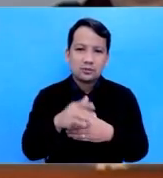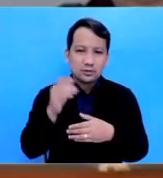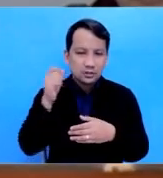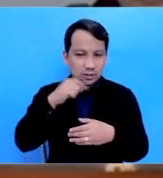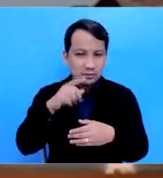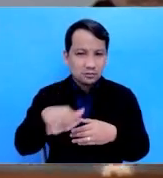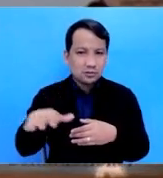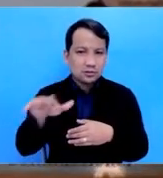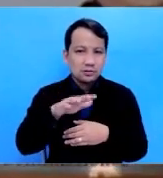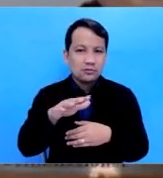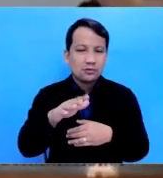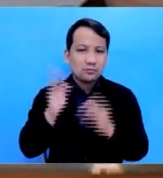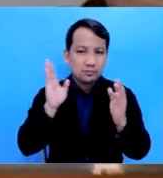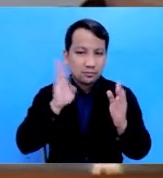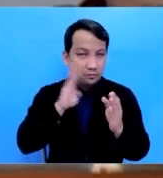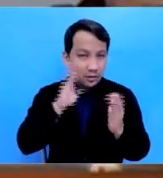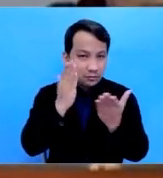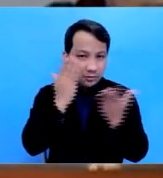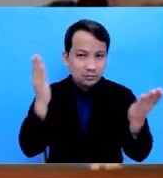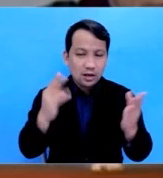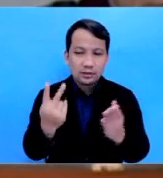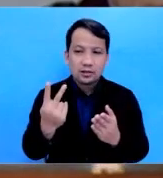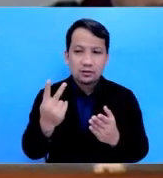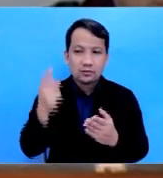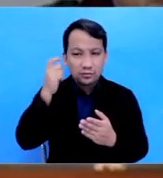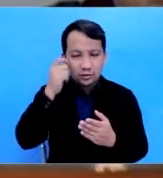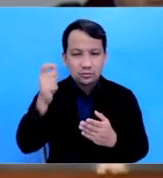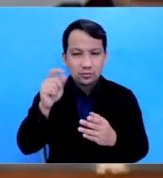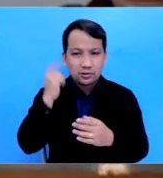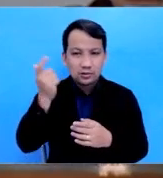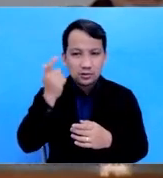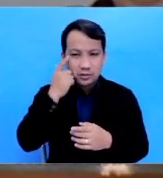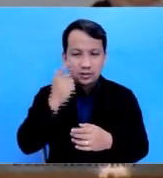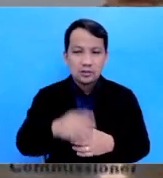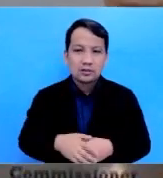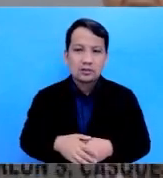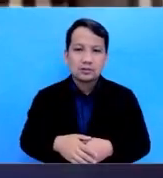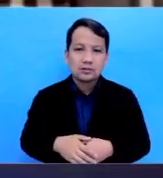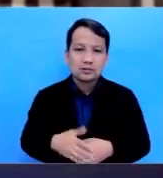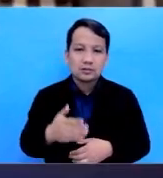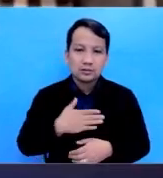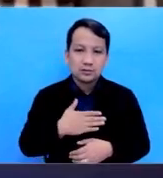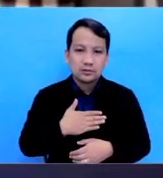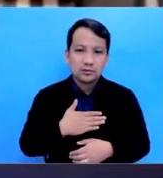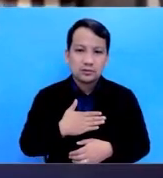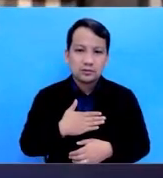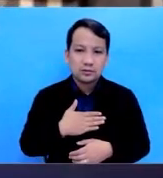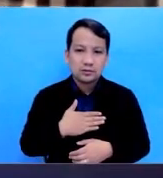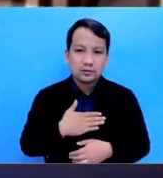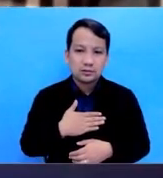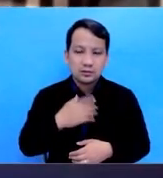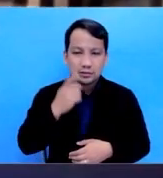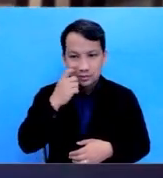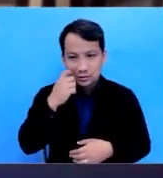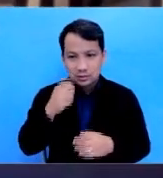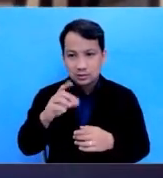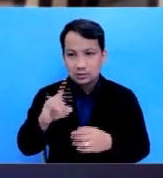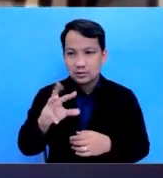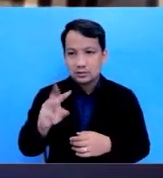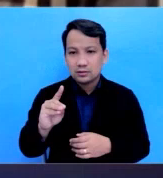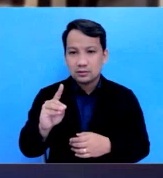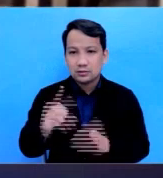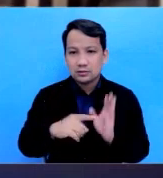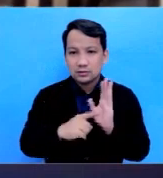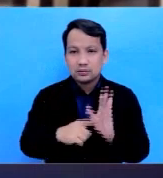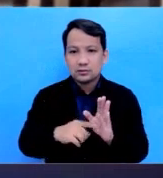ang pagsiservisyo lalo't dalawa silang Tulfo sa gobyerno. I will be doing it through the DSWD side, and